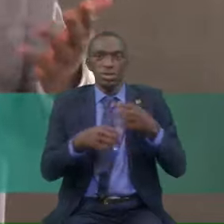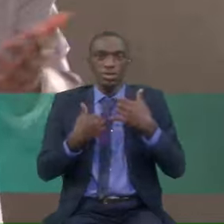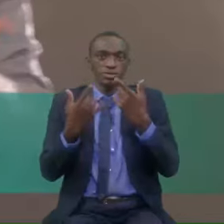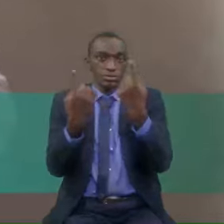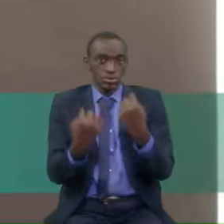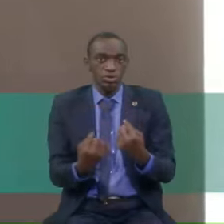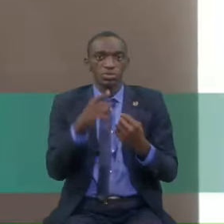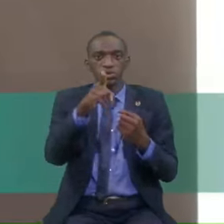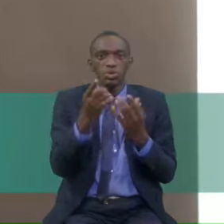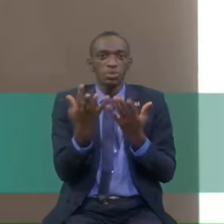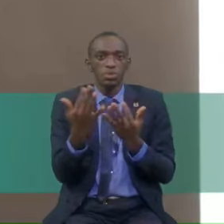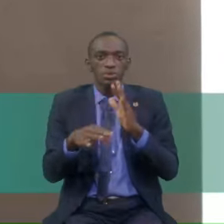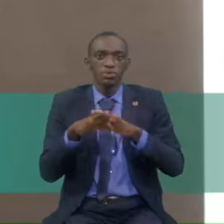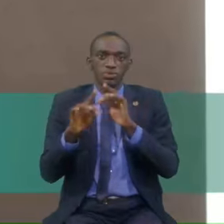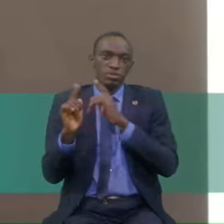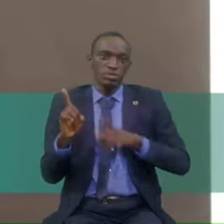Seigneur